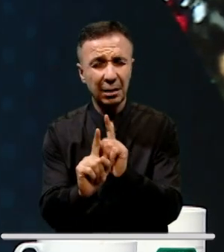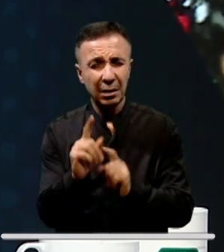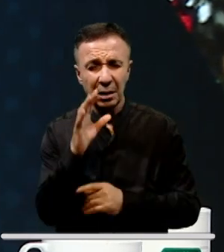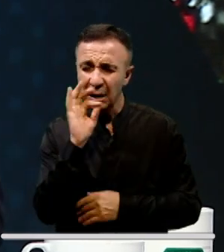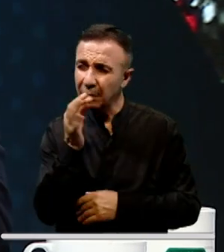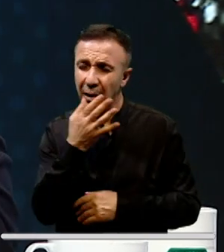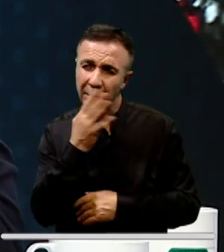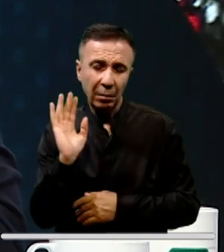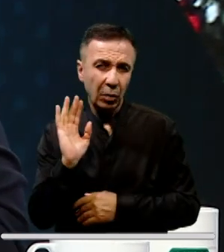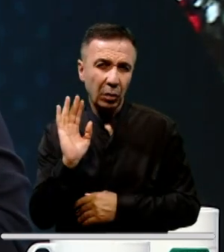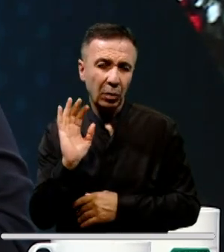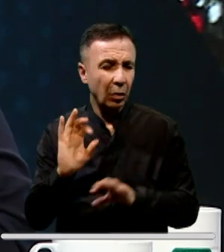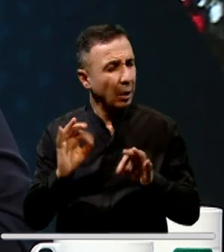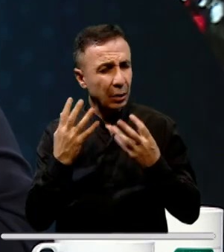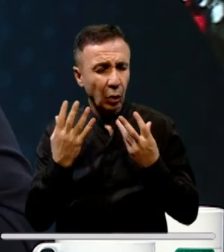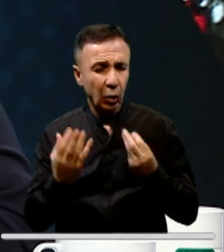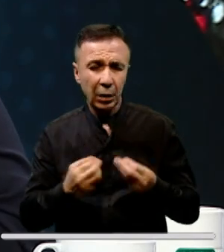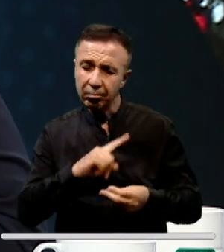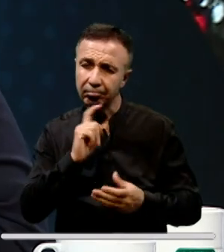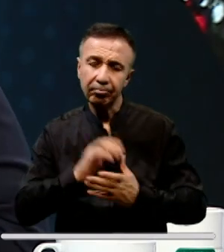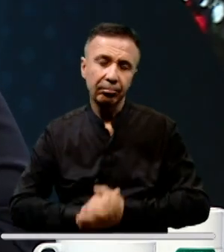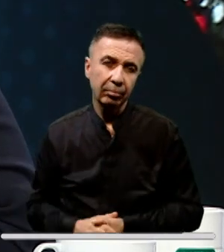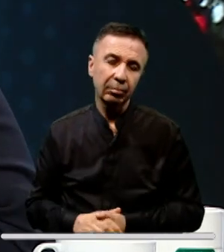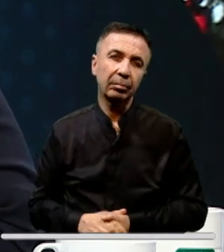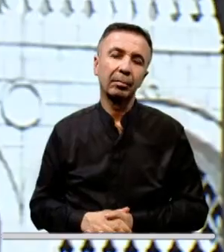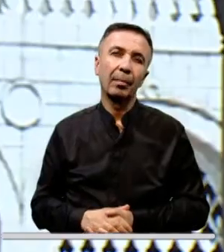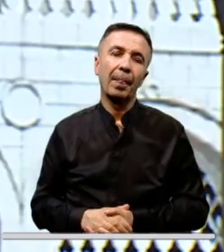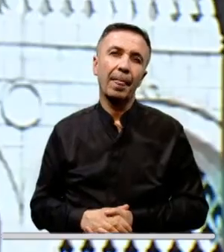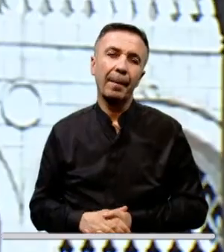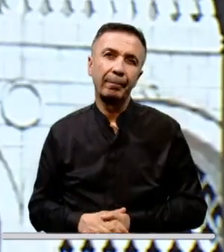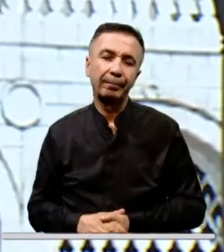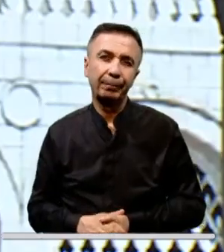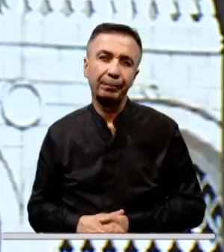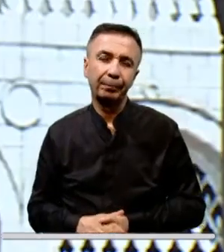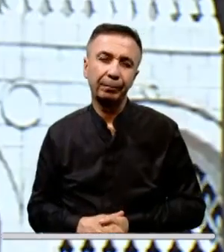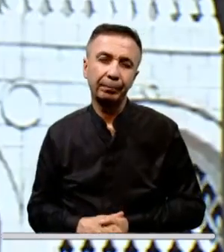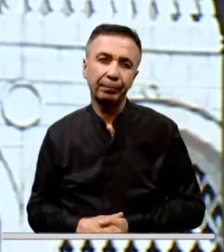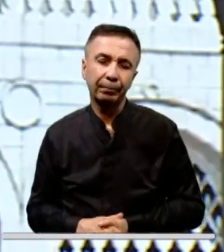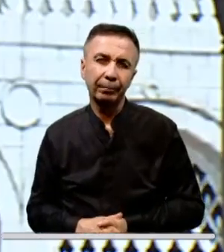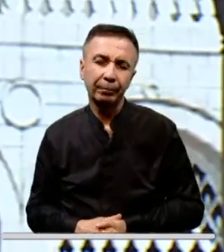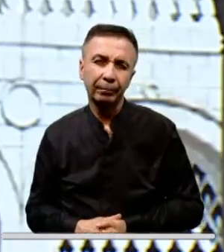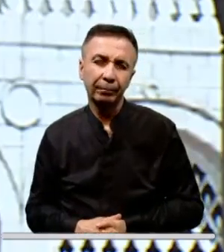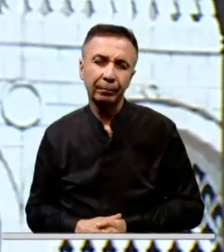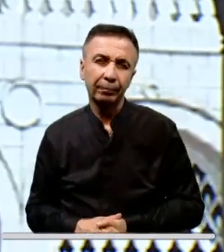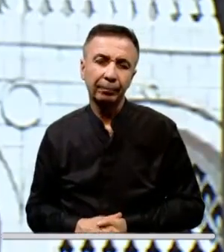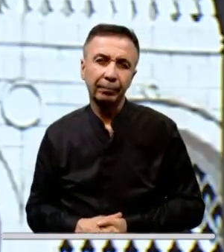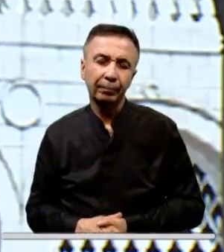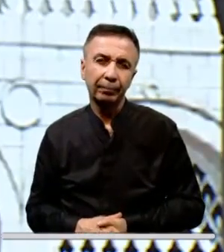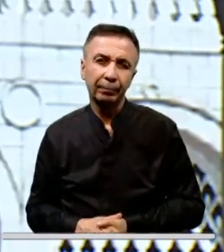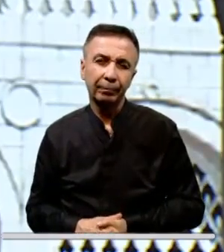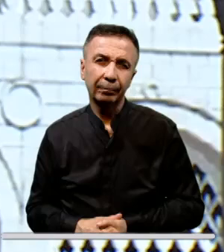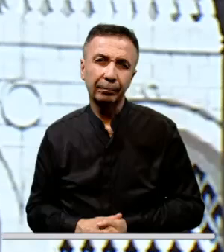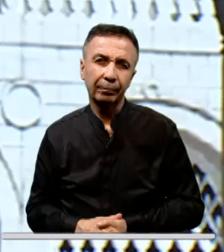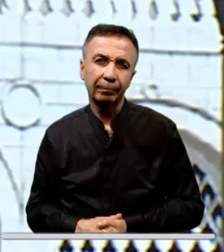muğlak Bu nasıl olacak Abdullah Bey'e teşekkür ediyorum güzel bir soru sormuş Ben de teşekkür ediyorum bu kavram olarak da bunu